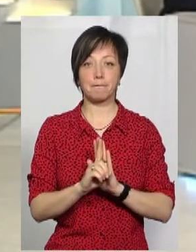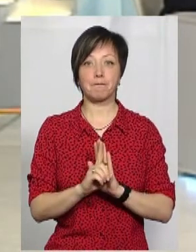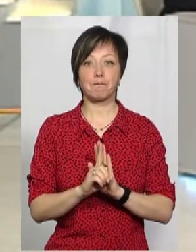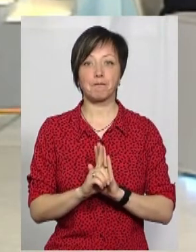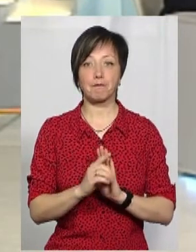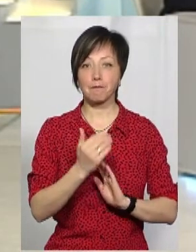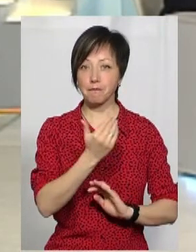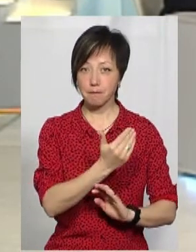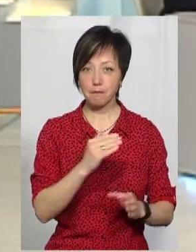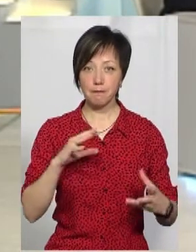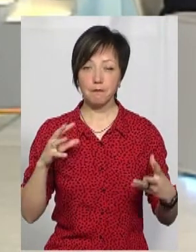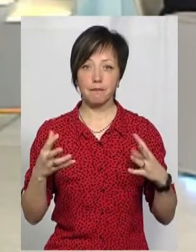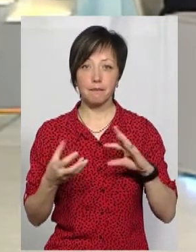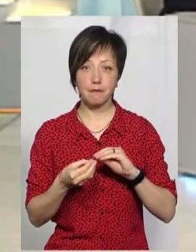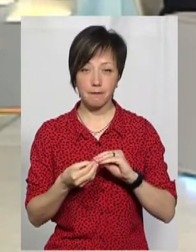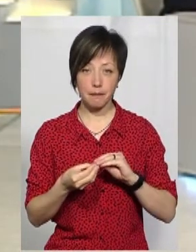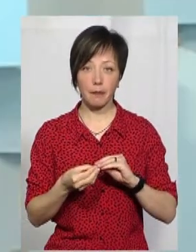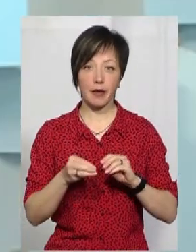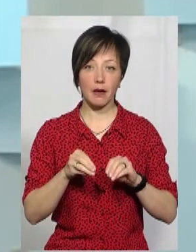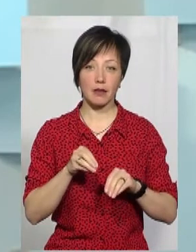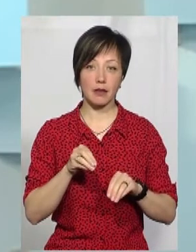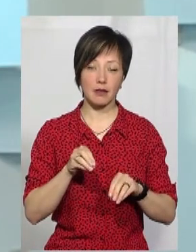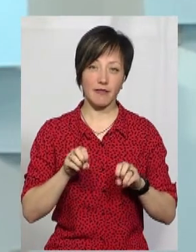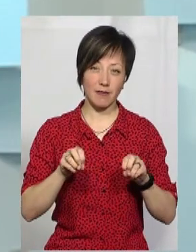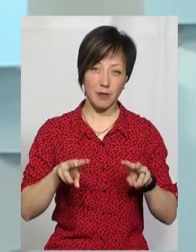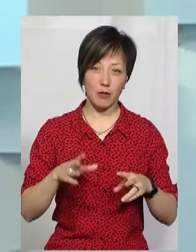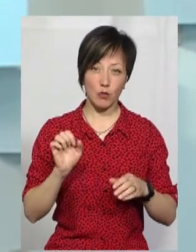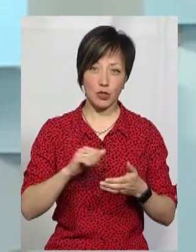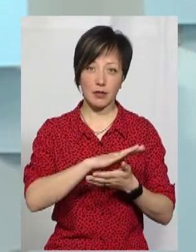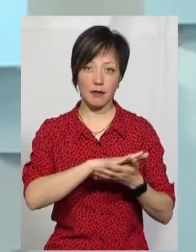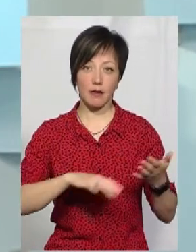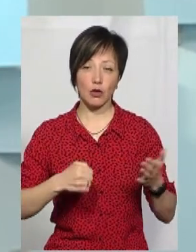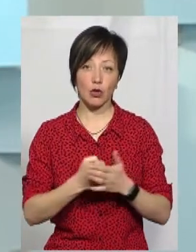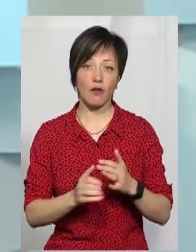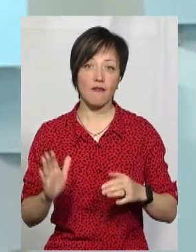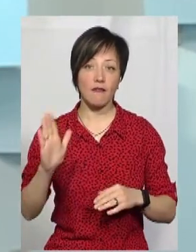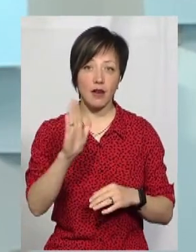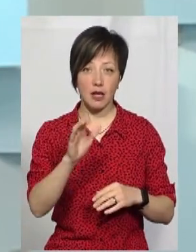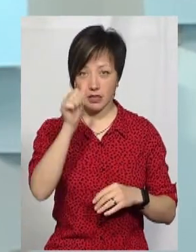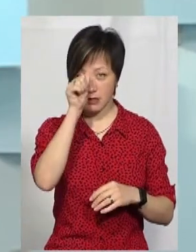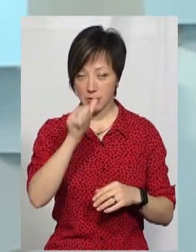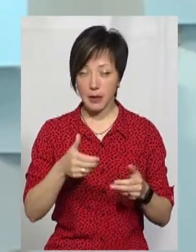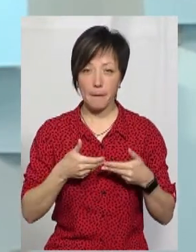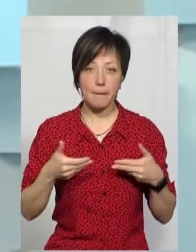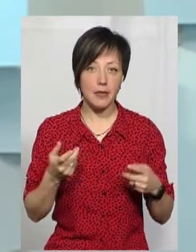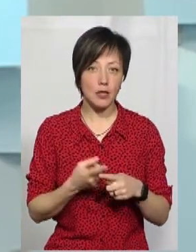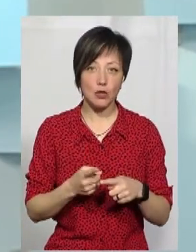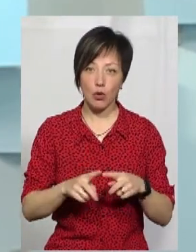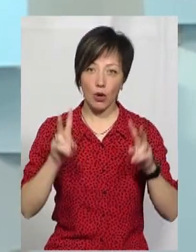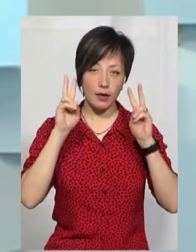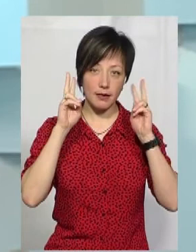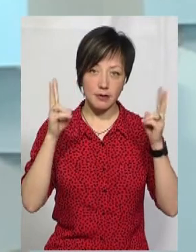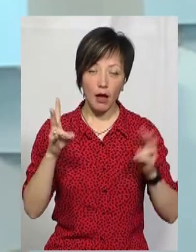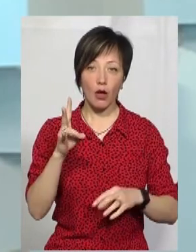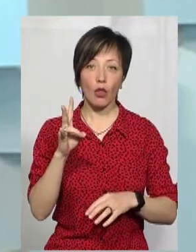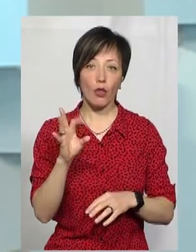то за їх висновками епідеміологів це може тривати навіть до вересня місяця. Тому ми цього не знаємо. Але